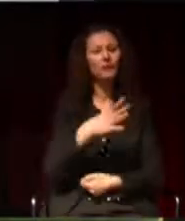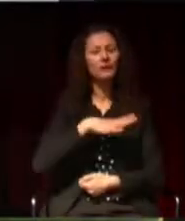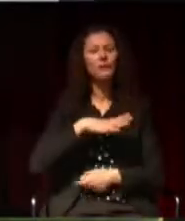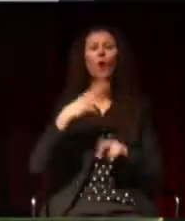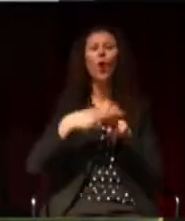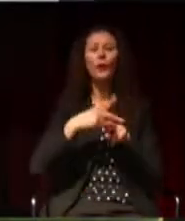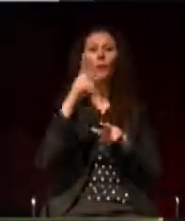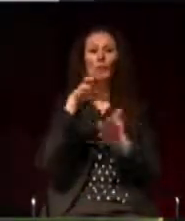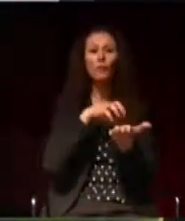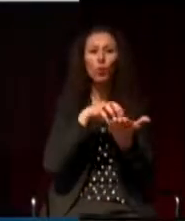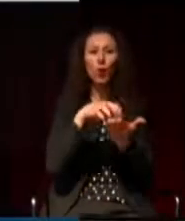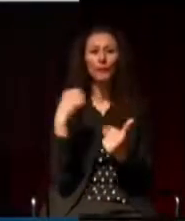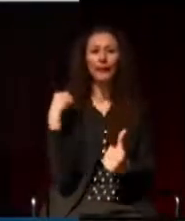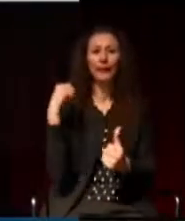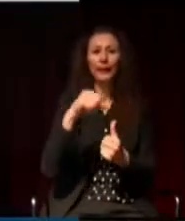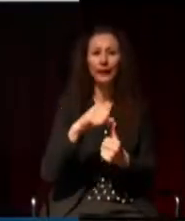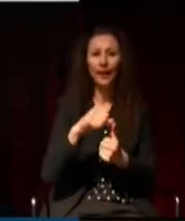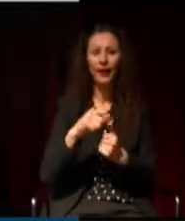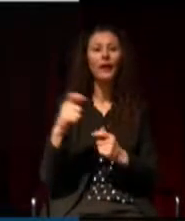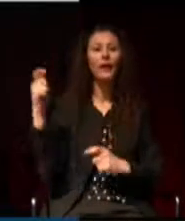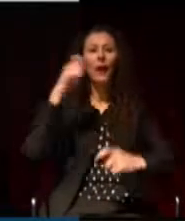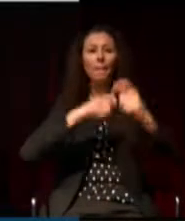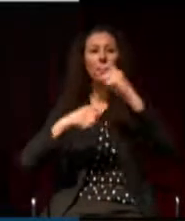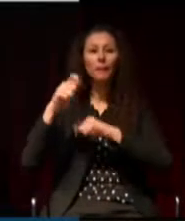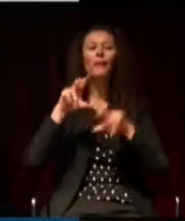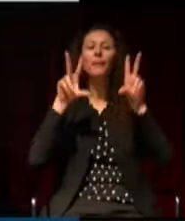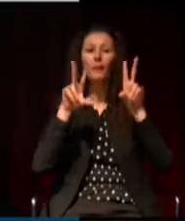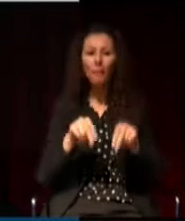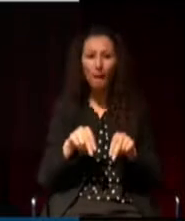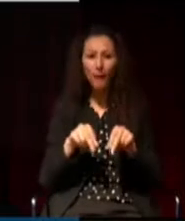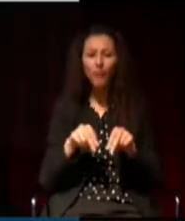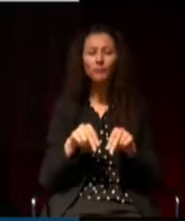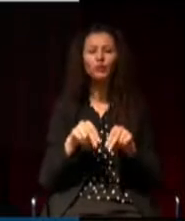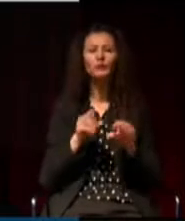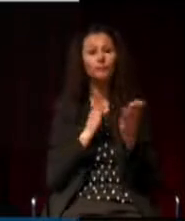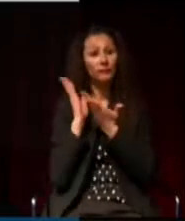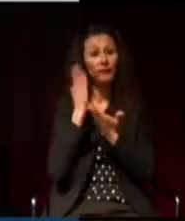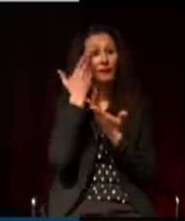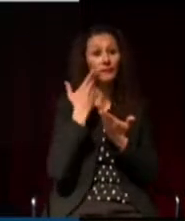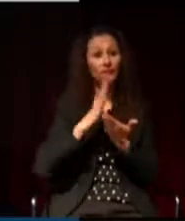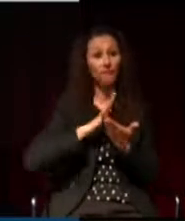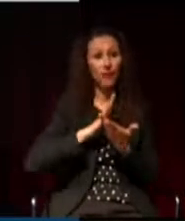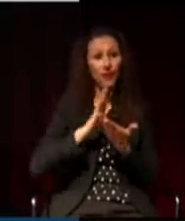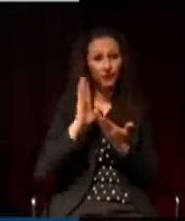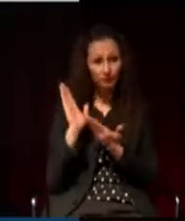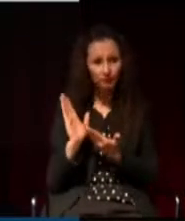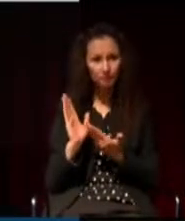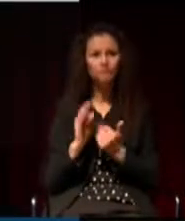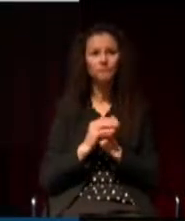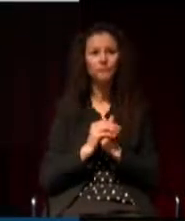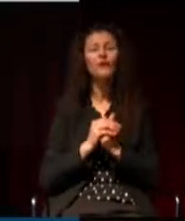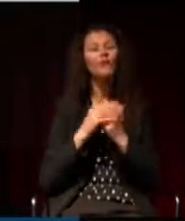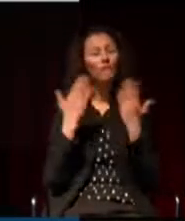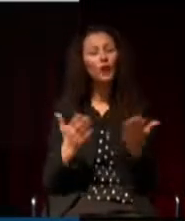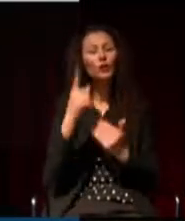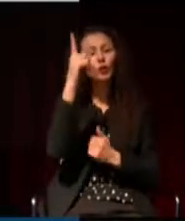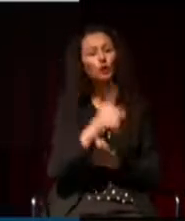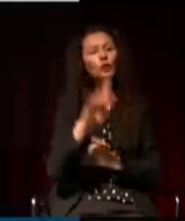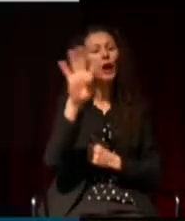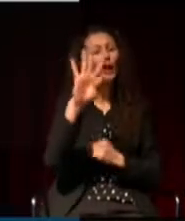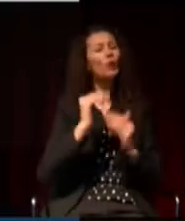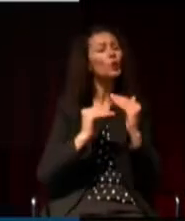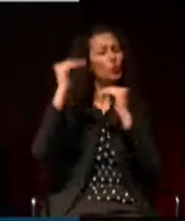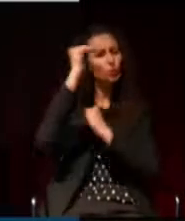Örneğin bir bölgemiz yine yapılaşması tamamlanmış. Buranın imar plan çevresi var. Fakat